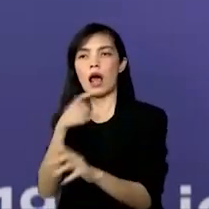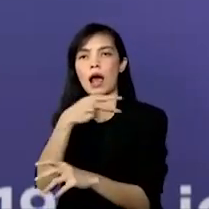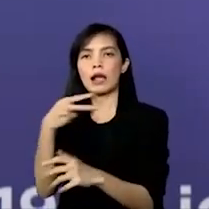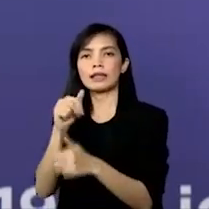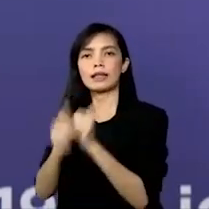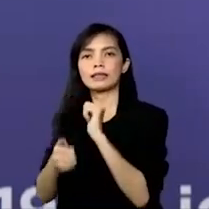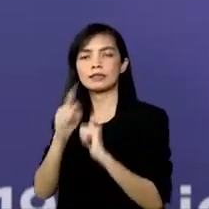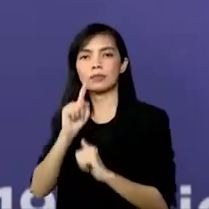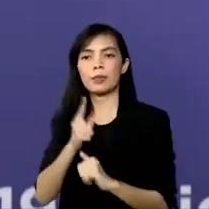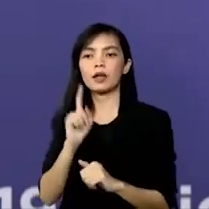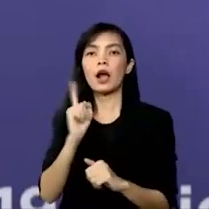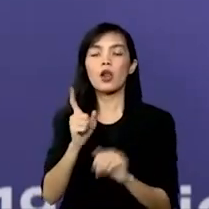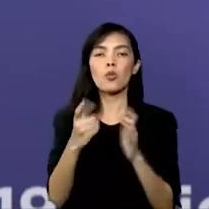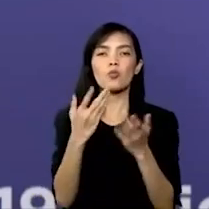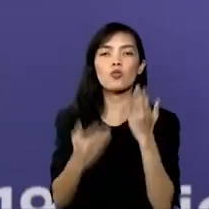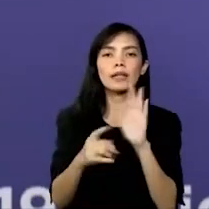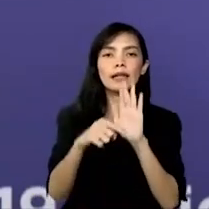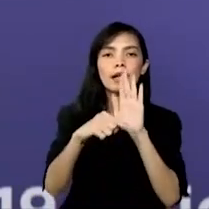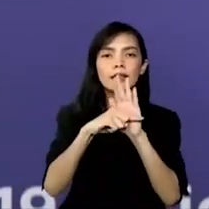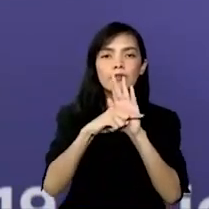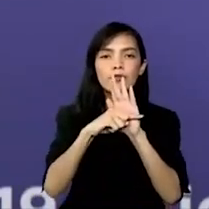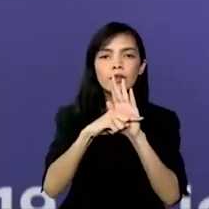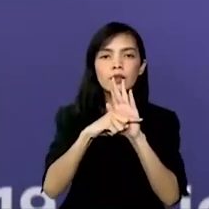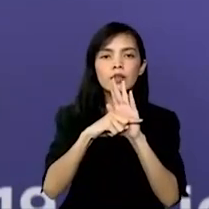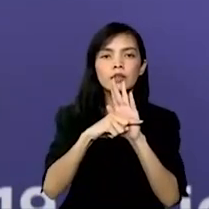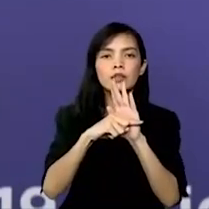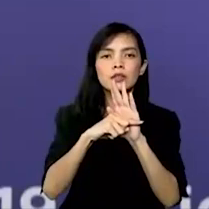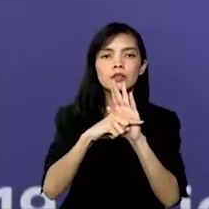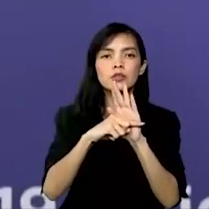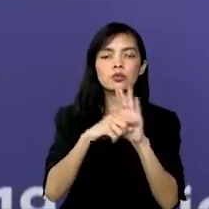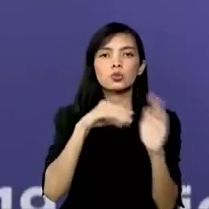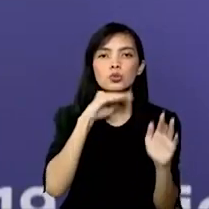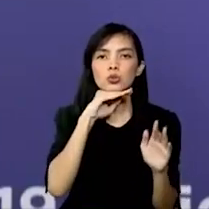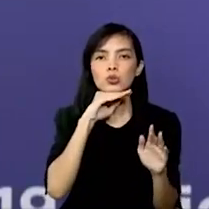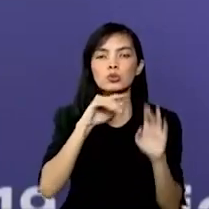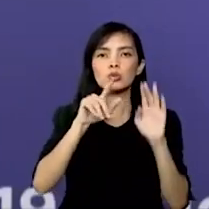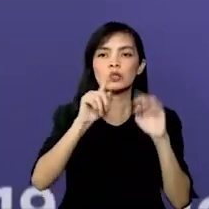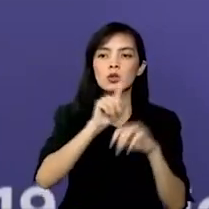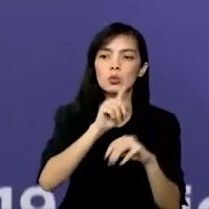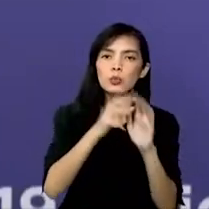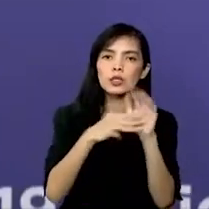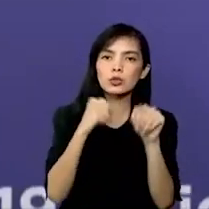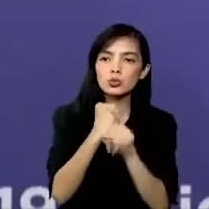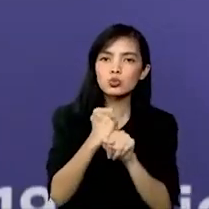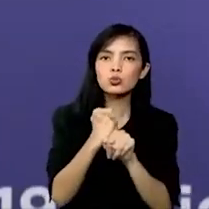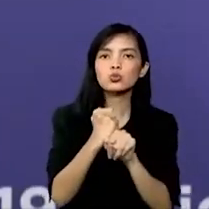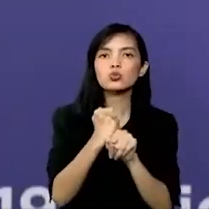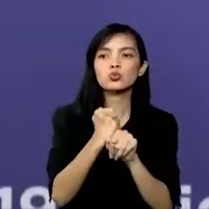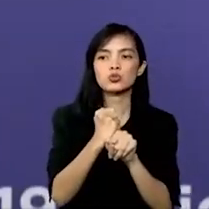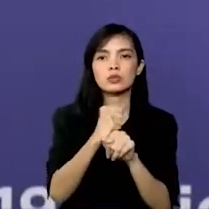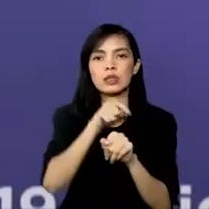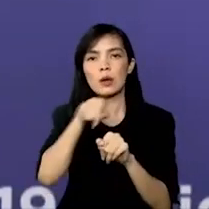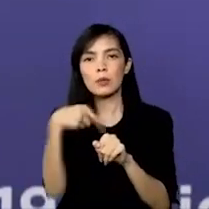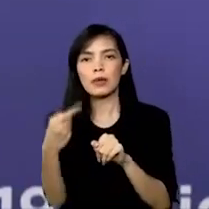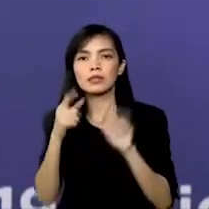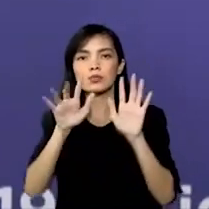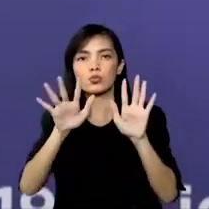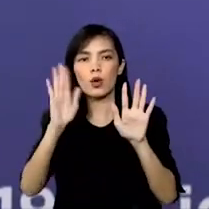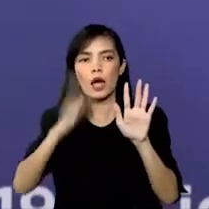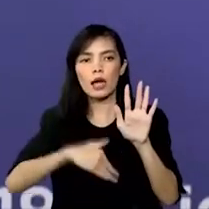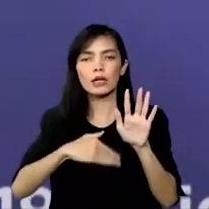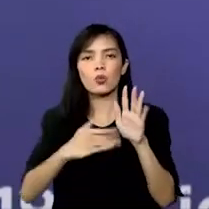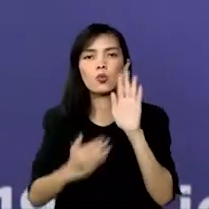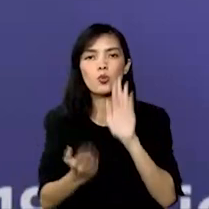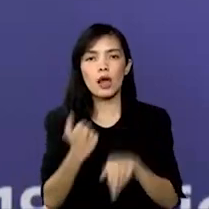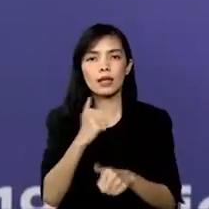Seandainya hasilnya negatif ya nanti 7-10 hari lagi harus diulang ya jadi tugasnya